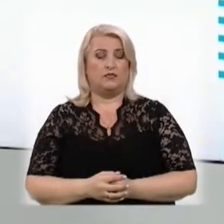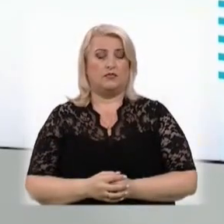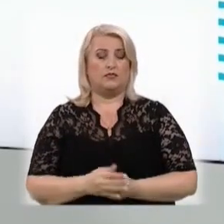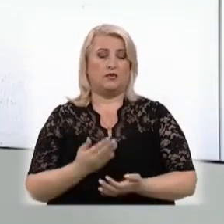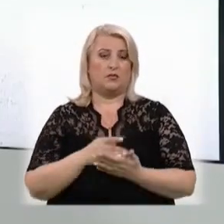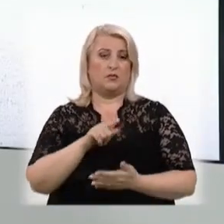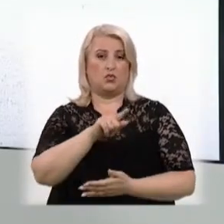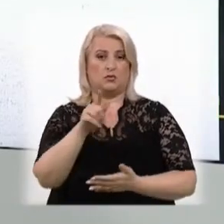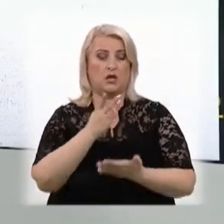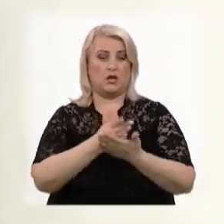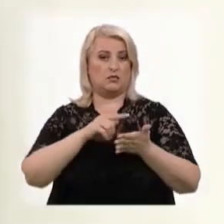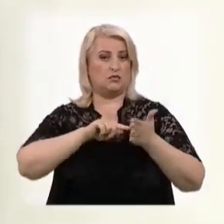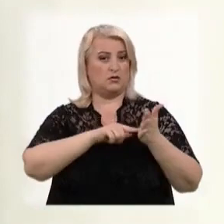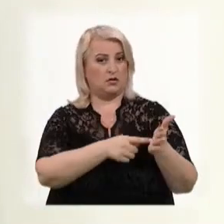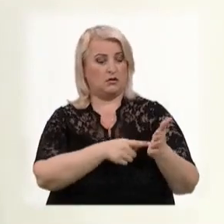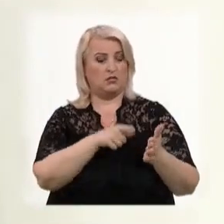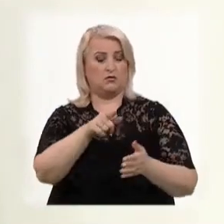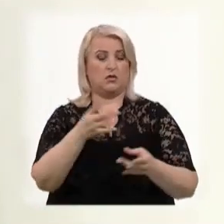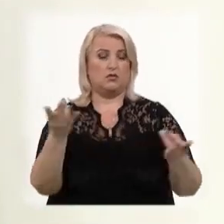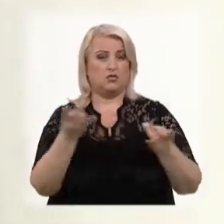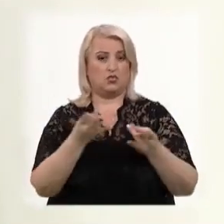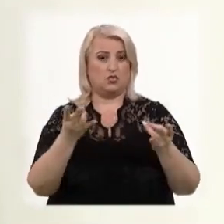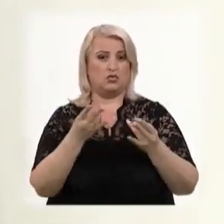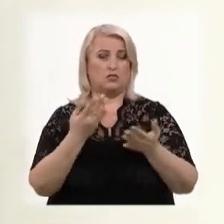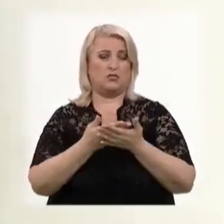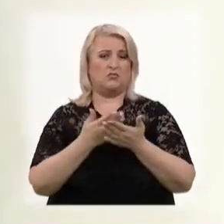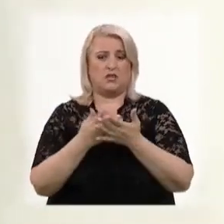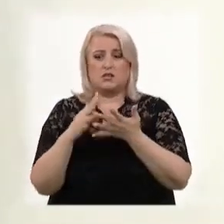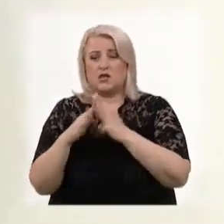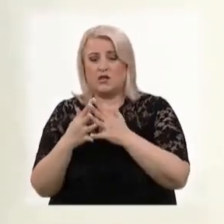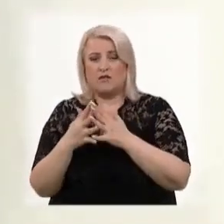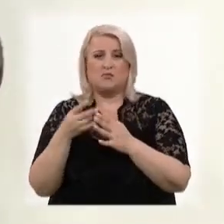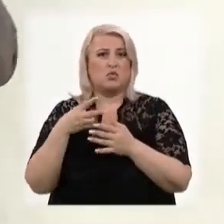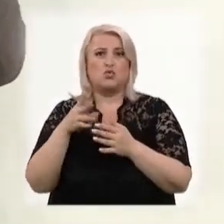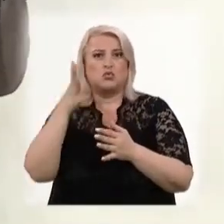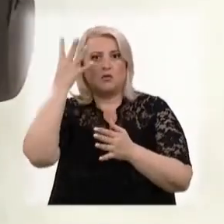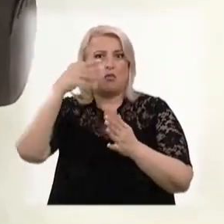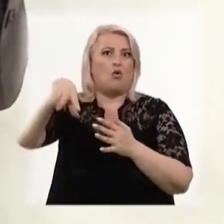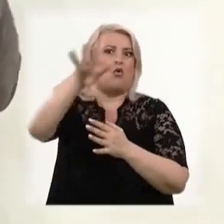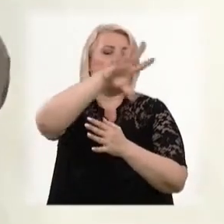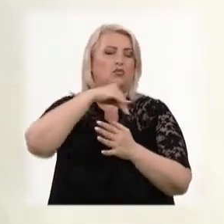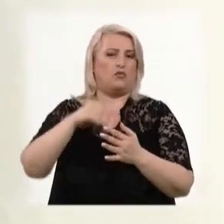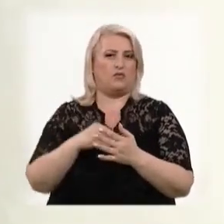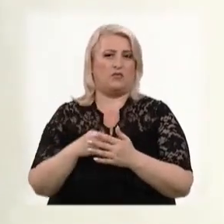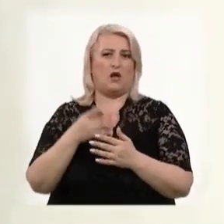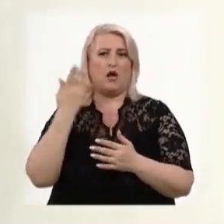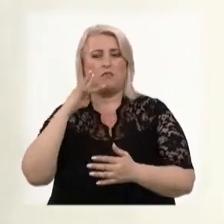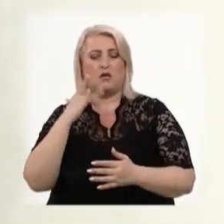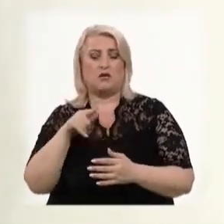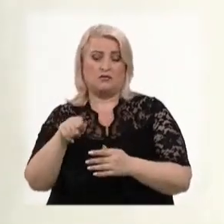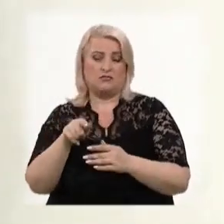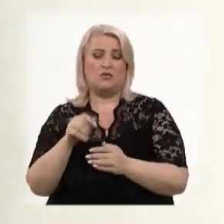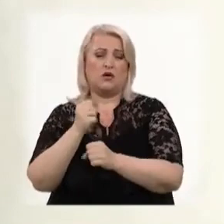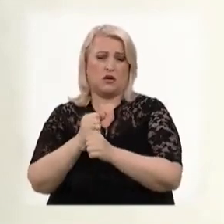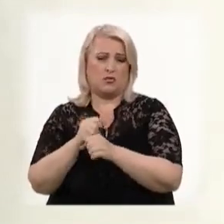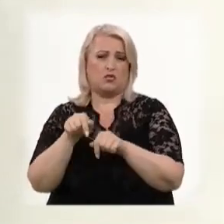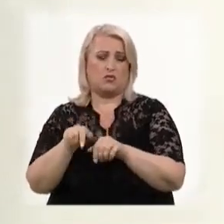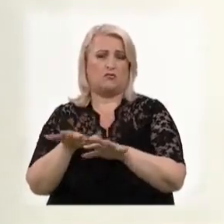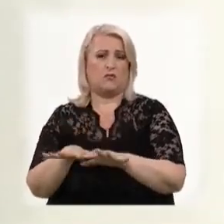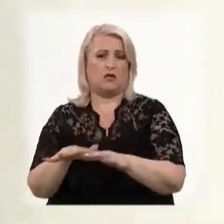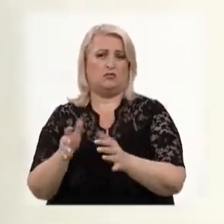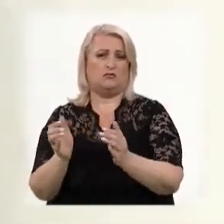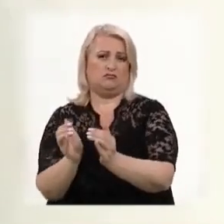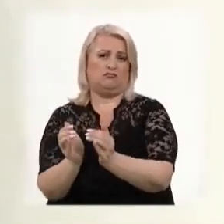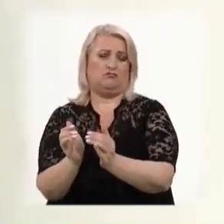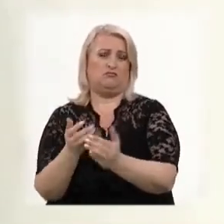Tu ai anumit scop si îți trebuie sărată galben nu se nu trebuie toată Moldova să nu trebuia miere ca un Hai